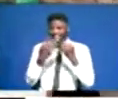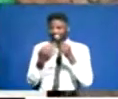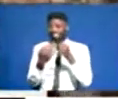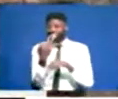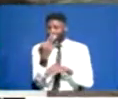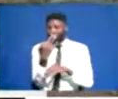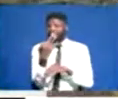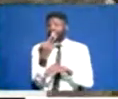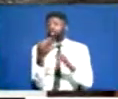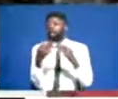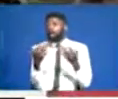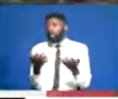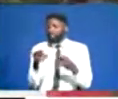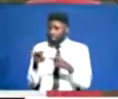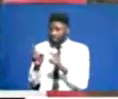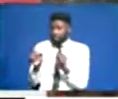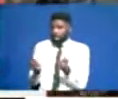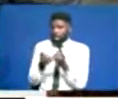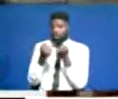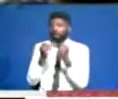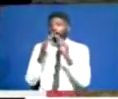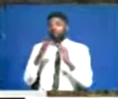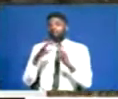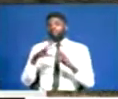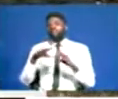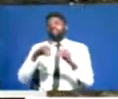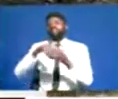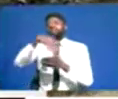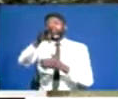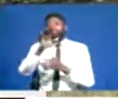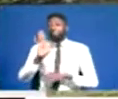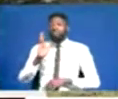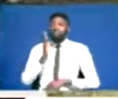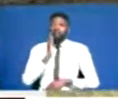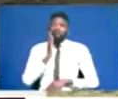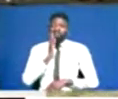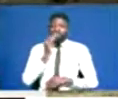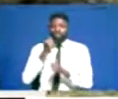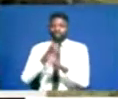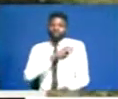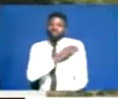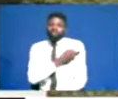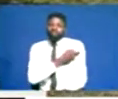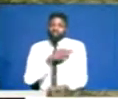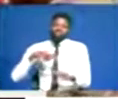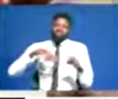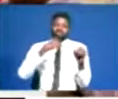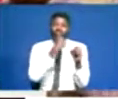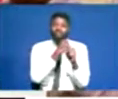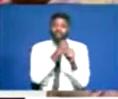of the house to an unknown place soon after the mother, who is a medic, left for work, leaving the boy under the custody of his